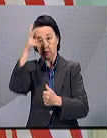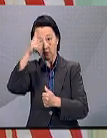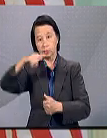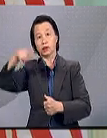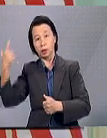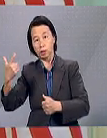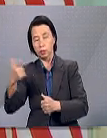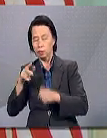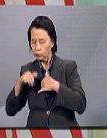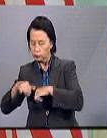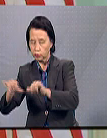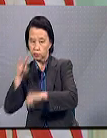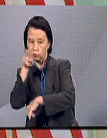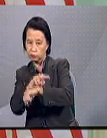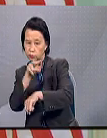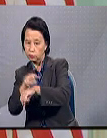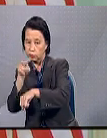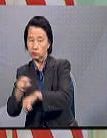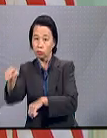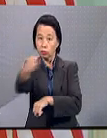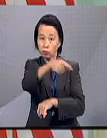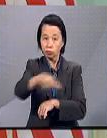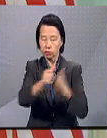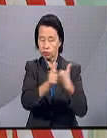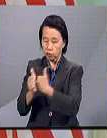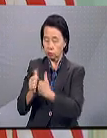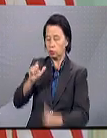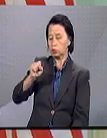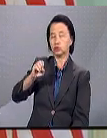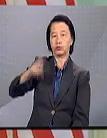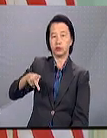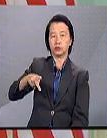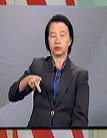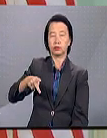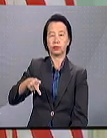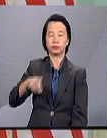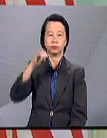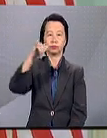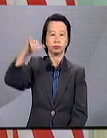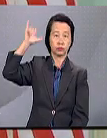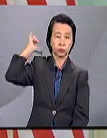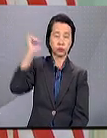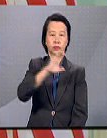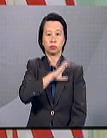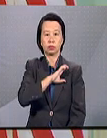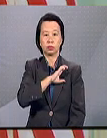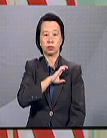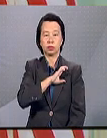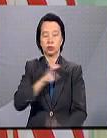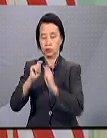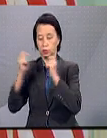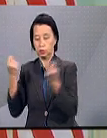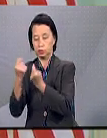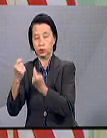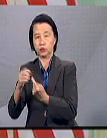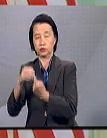terus memantau pematuhan SOP ini oleh rakyat. Semalam, PDRM melalui Task Force